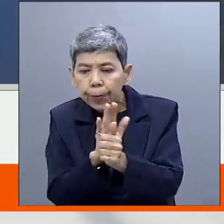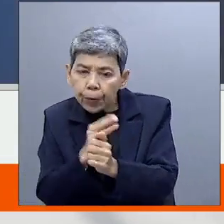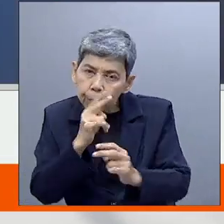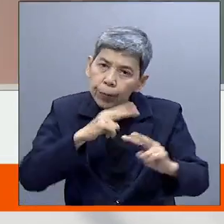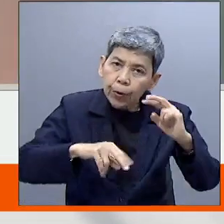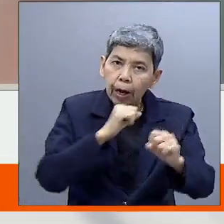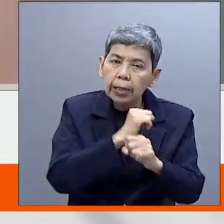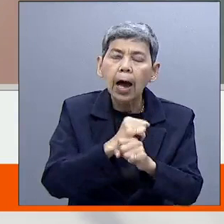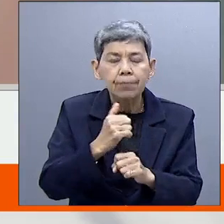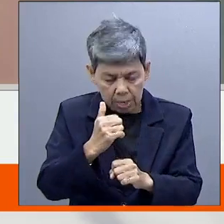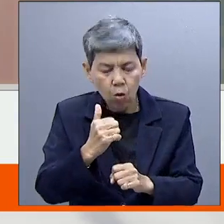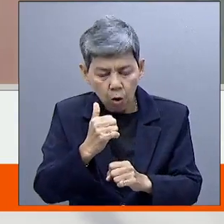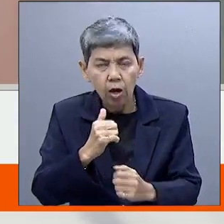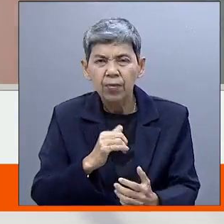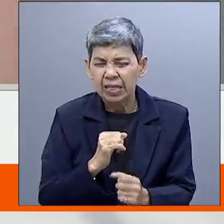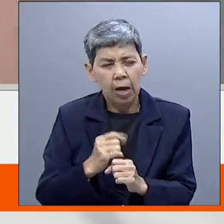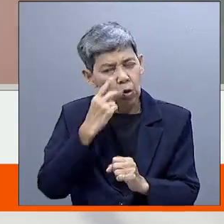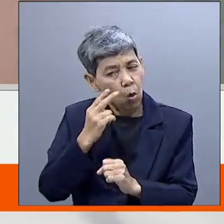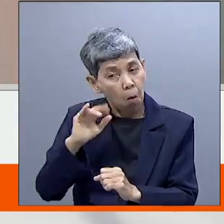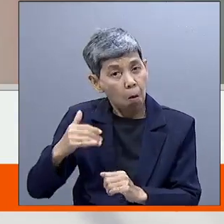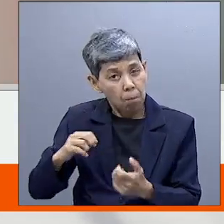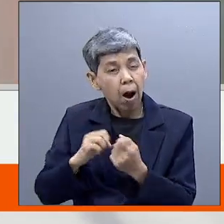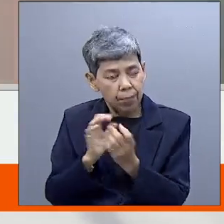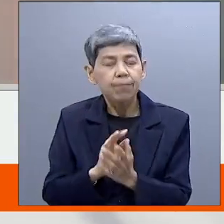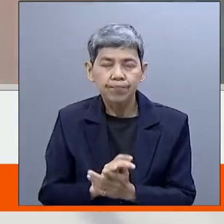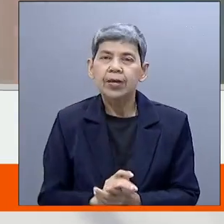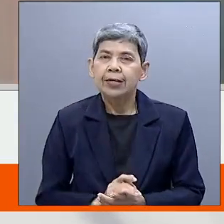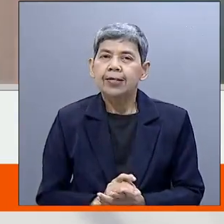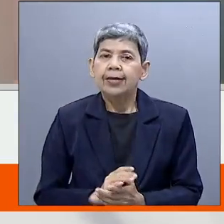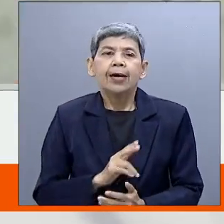ทำความในลักษณะความรุนแรงได้ครับ ค่ะแล้วค่ะขอบพระคุณค่ะ